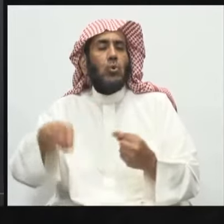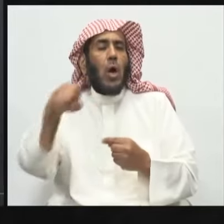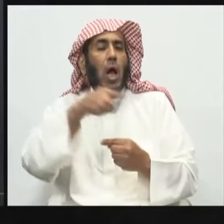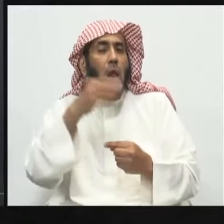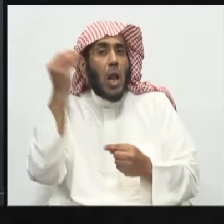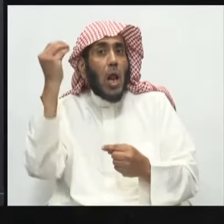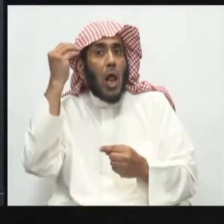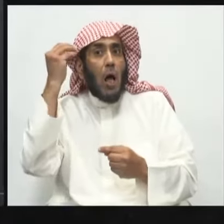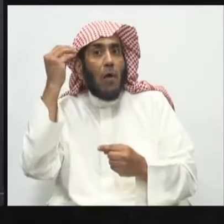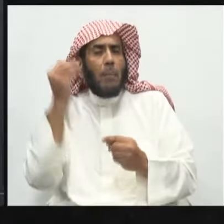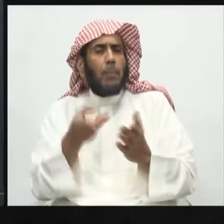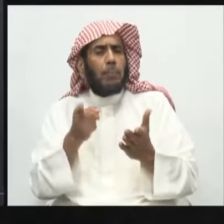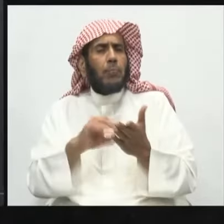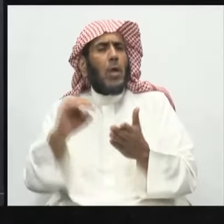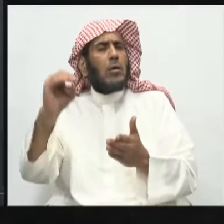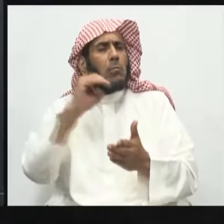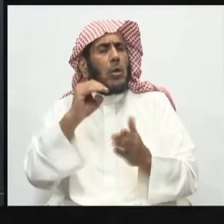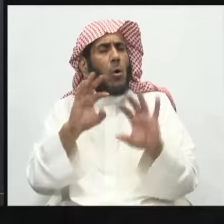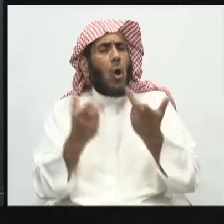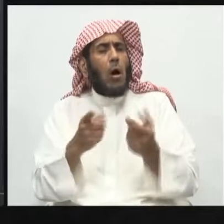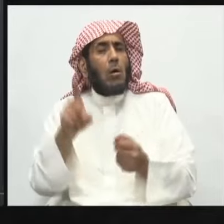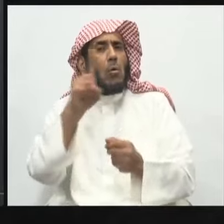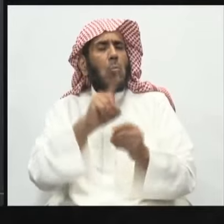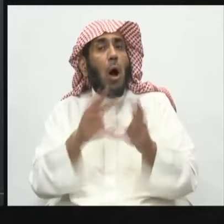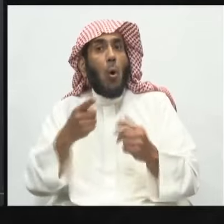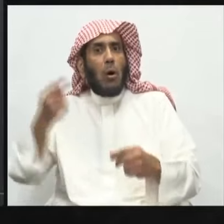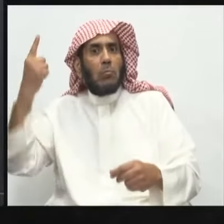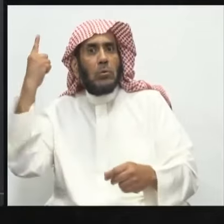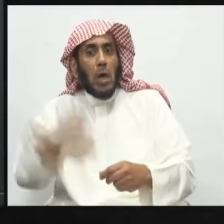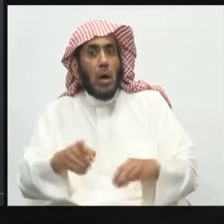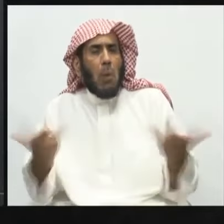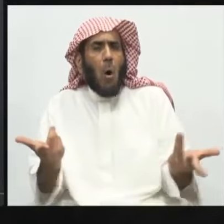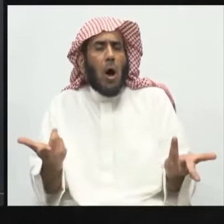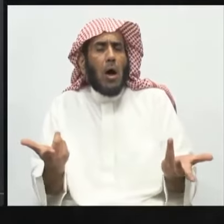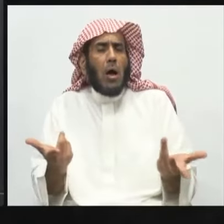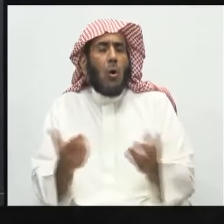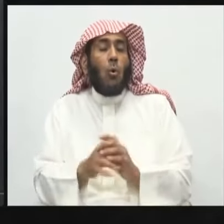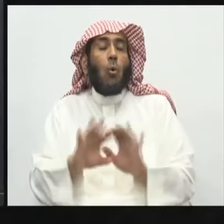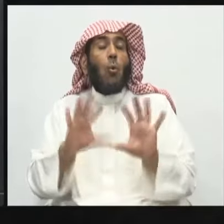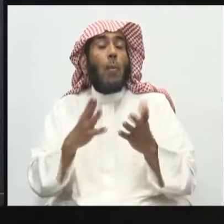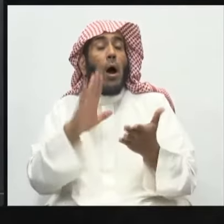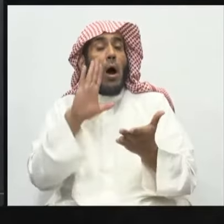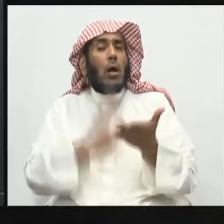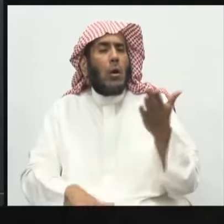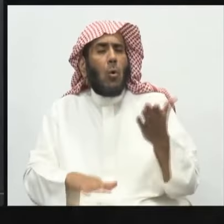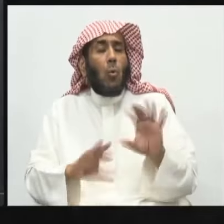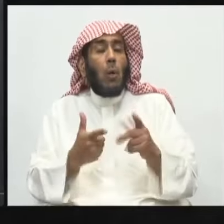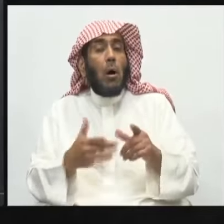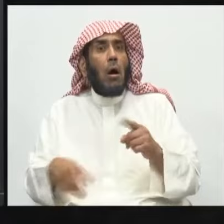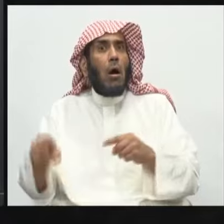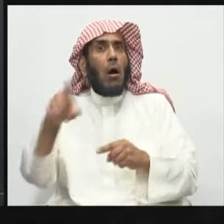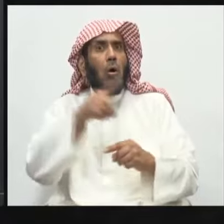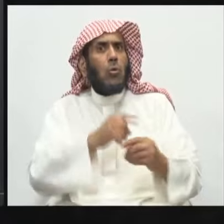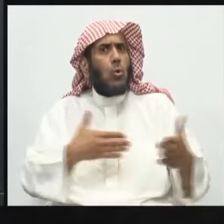نتعرف على اجابتها ما هو السحر يا ابنائي وما خطره وما